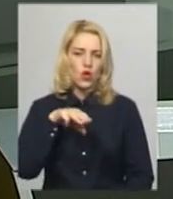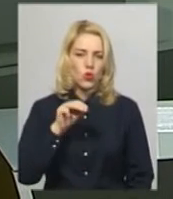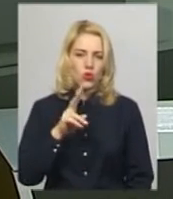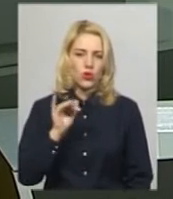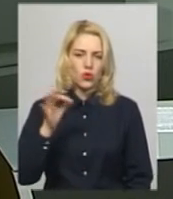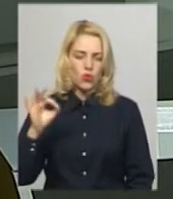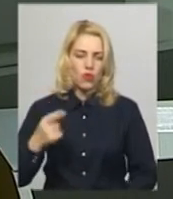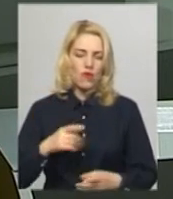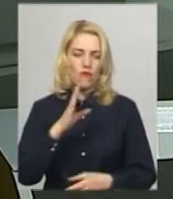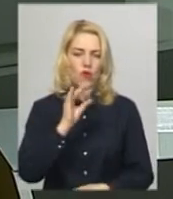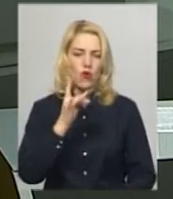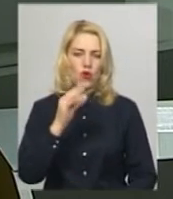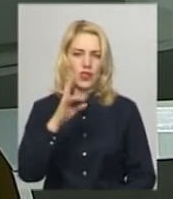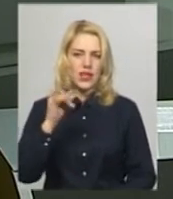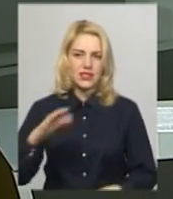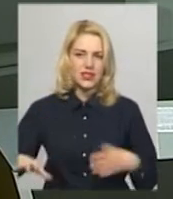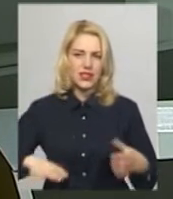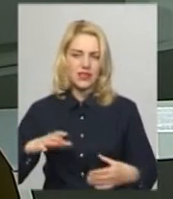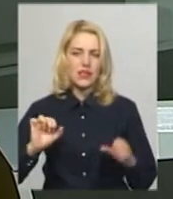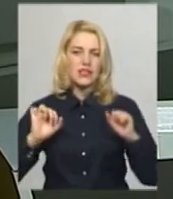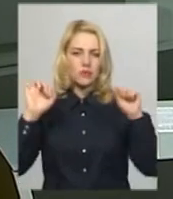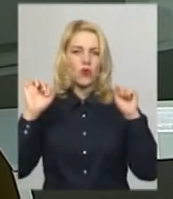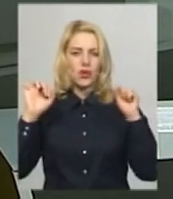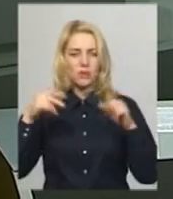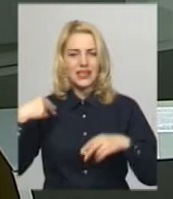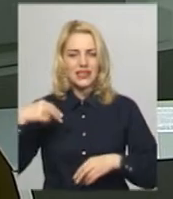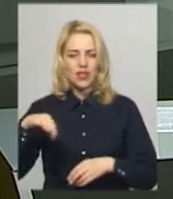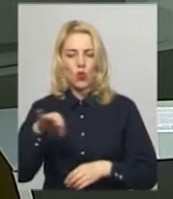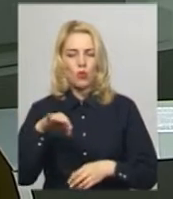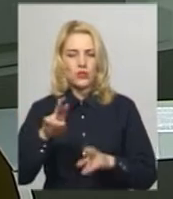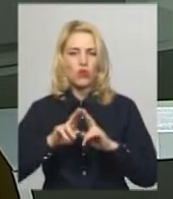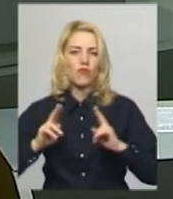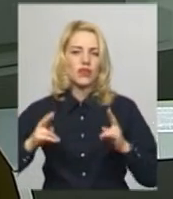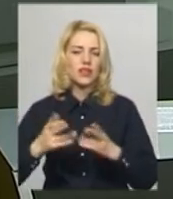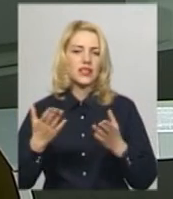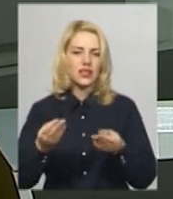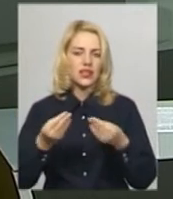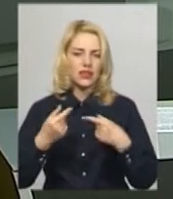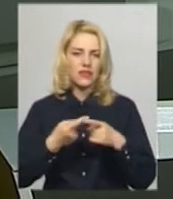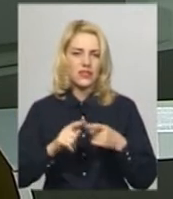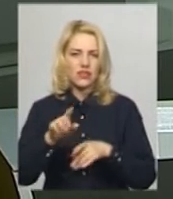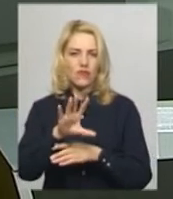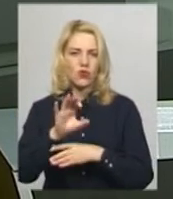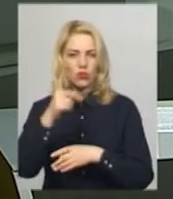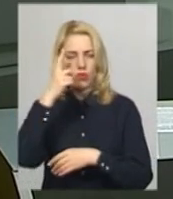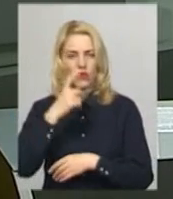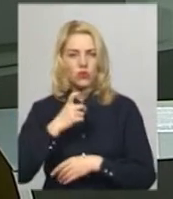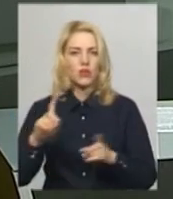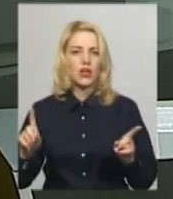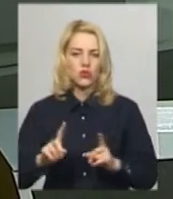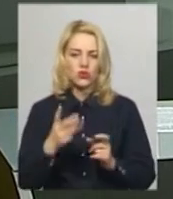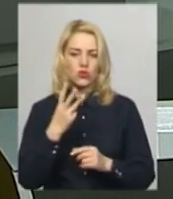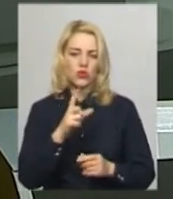Воронецький, кам'янець-подільський тренер з пауерліфтингу та президент обласної федерації, який надав нам ці фотографії, повідомляє, 3 з